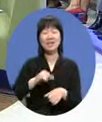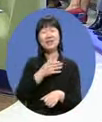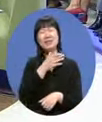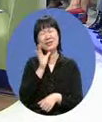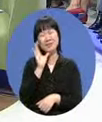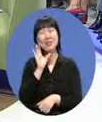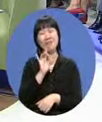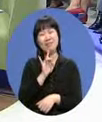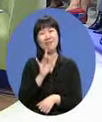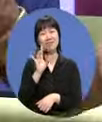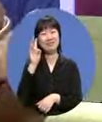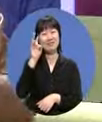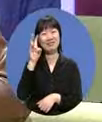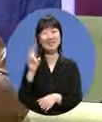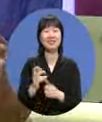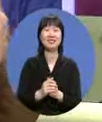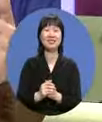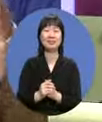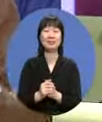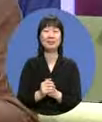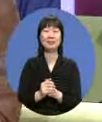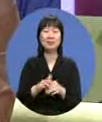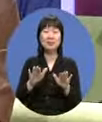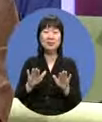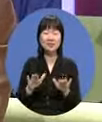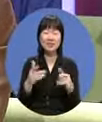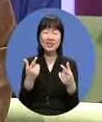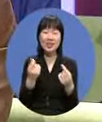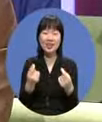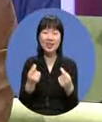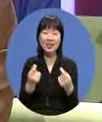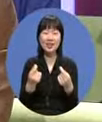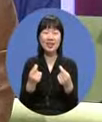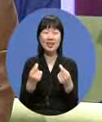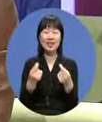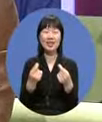들어보인다는 소리를 들어가 좀. 예, 예. 그래서 그렇게 수렴하게.